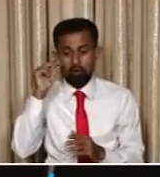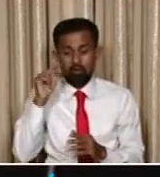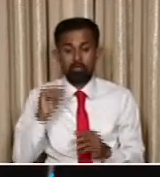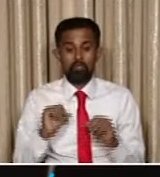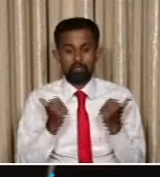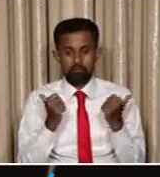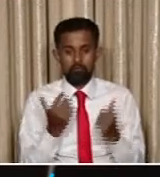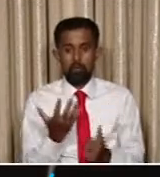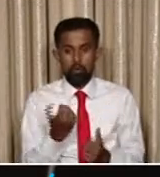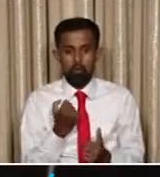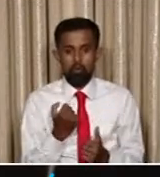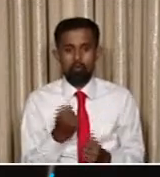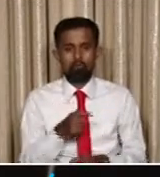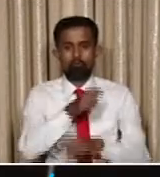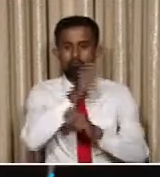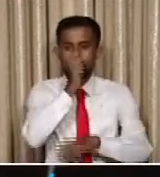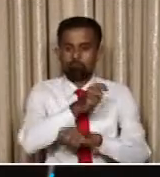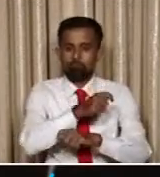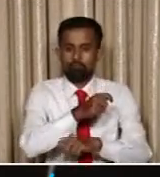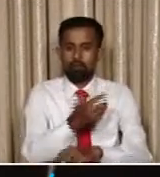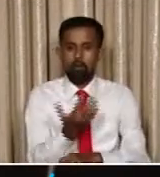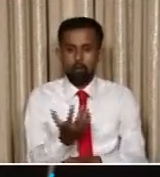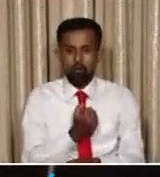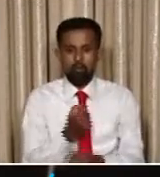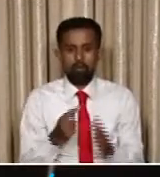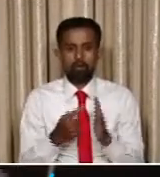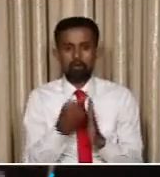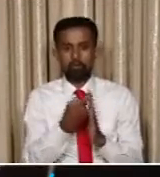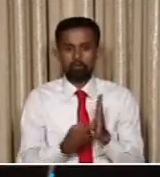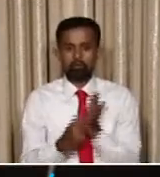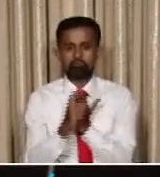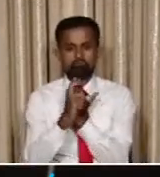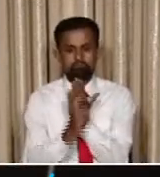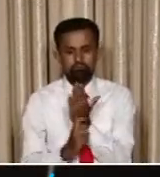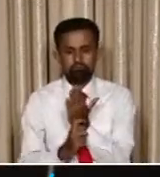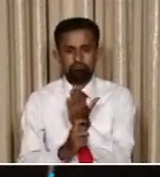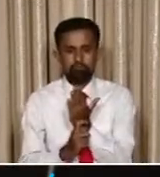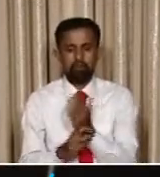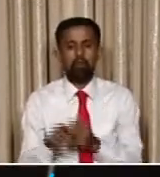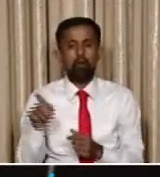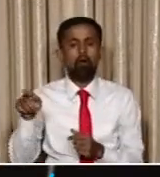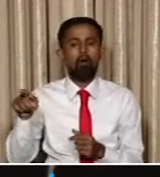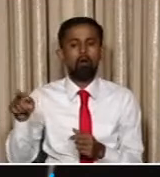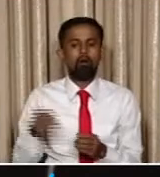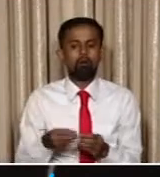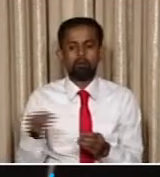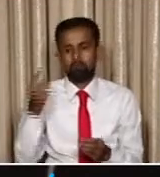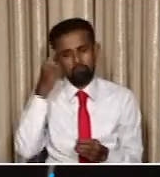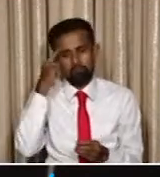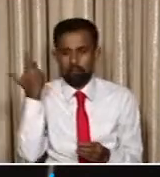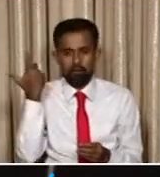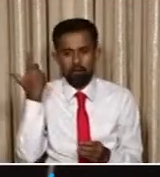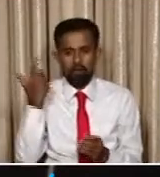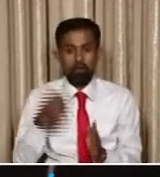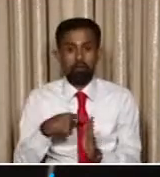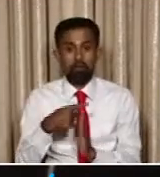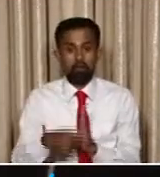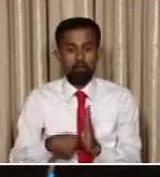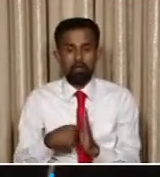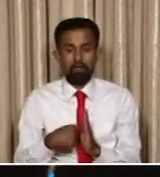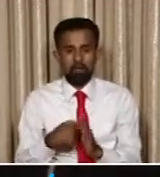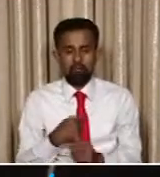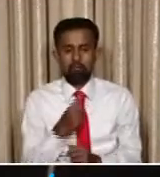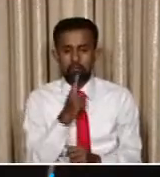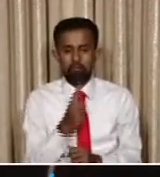එකක් අවශ්‍යයි, මේ මියුසිකල්ස් අවශ්‍යයි, මේ නීති රීති කාට කා සඳහා ගේනවද කියන්න මන් දන්නේ නැහැ. හැබැයි ලංකාව මම